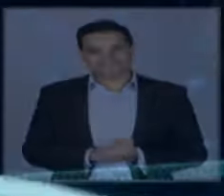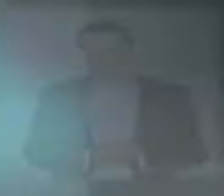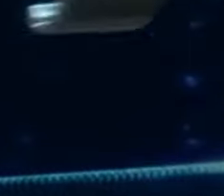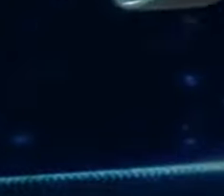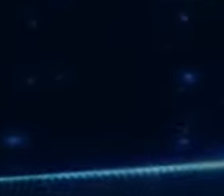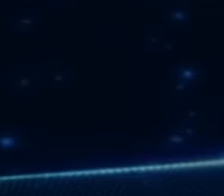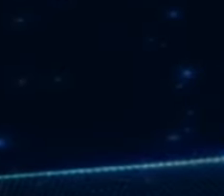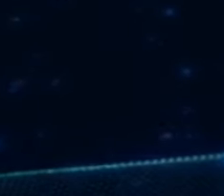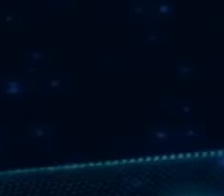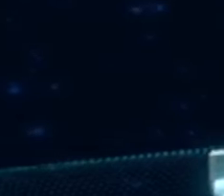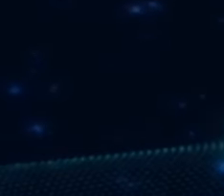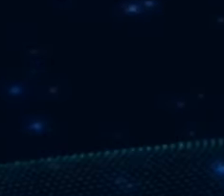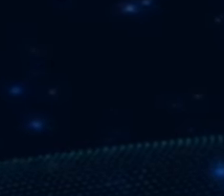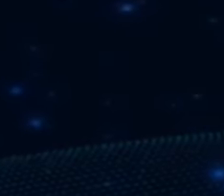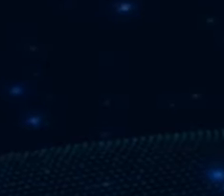المجالات.